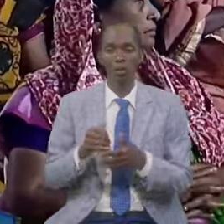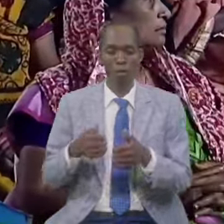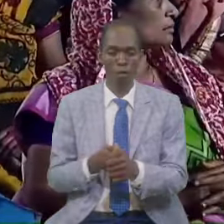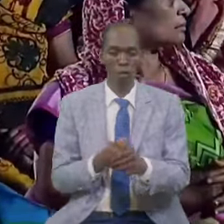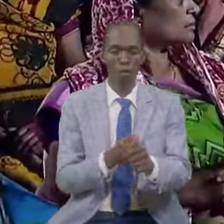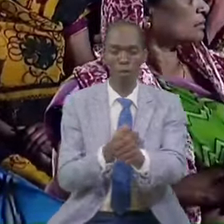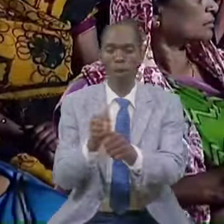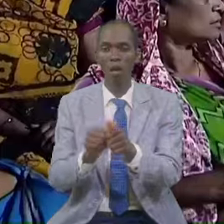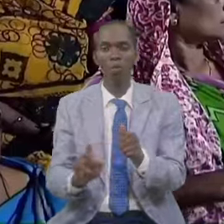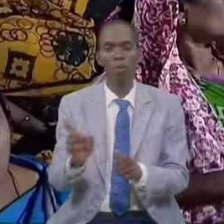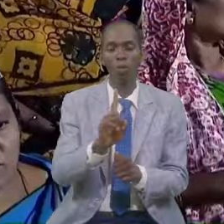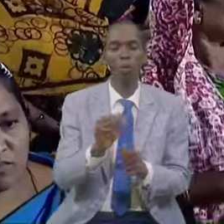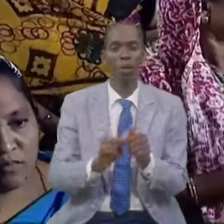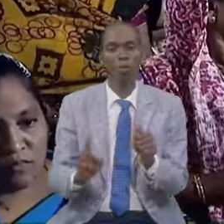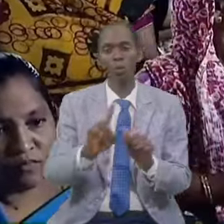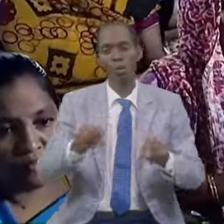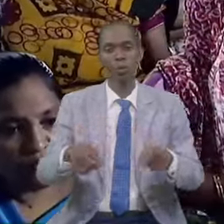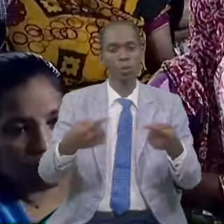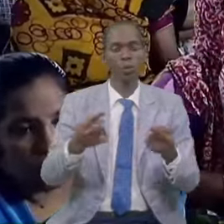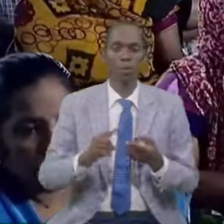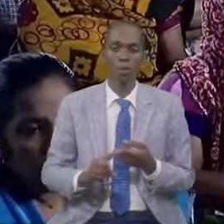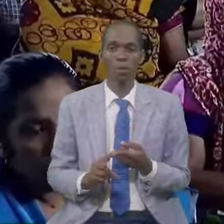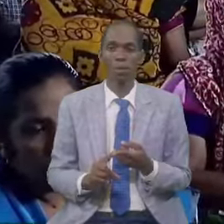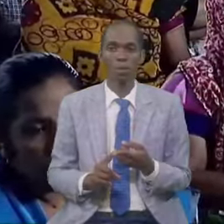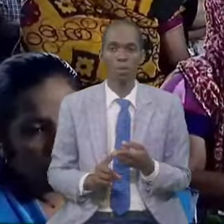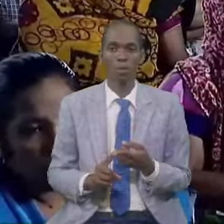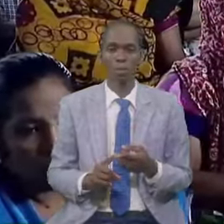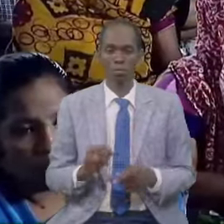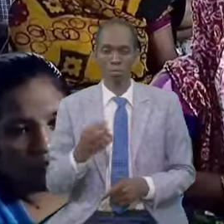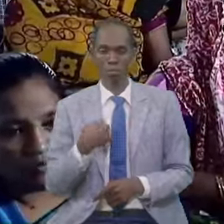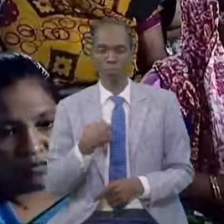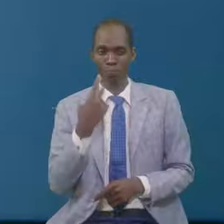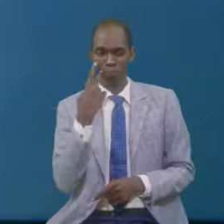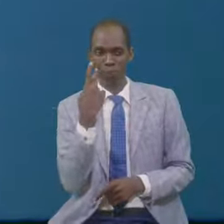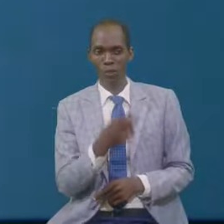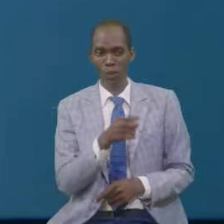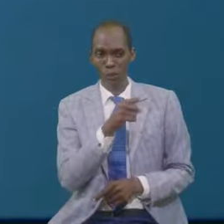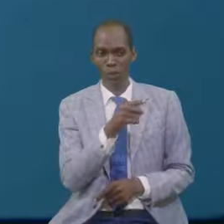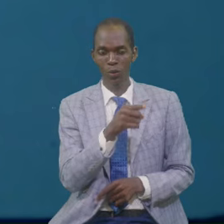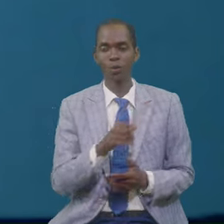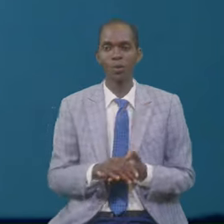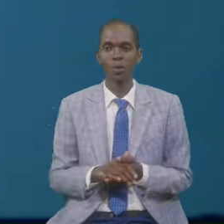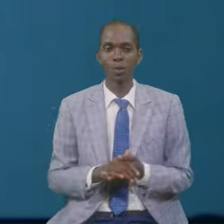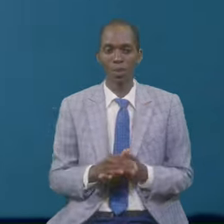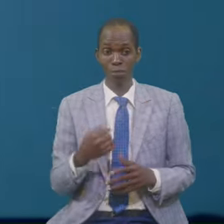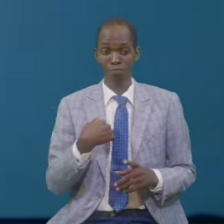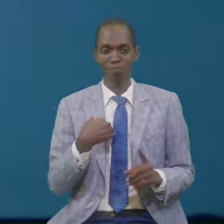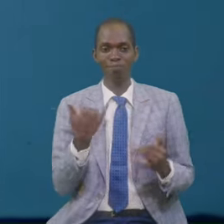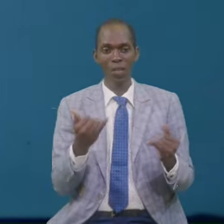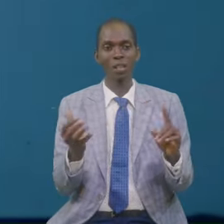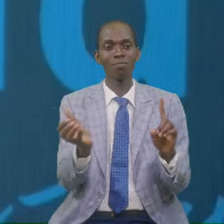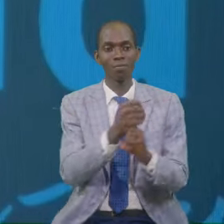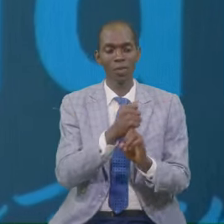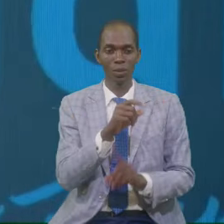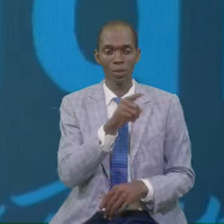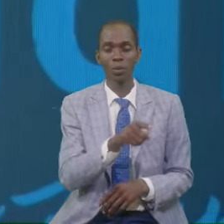మీరు ఎక్కడికి వెళ్ళినా వెంబడిస్తూ ఉంటాడు. I see you. నేను నిన్ను చూచాను. I catch you. నేను నిన్ను పట్టేశాను.